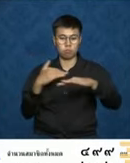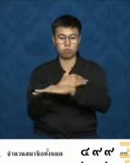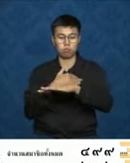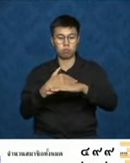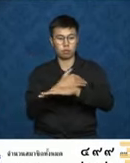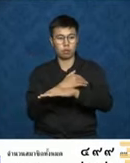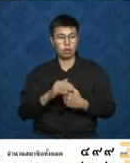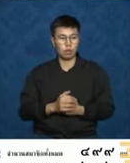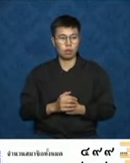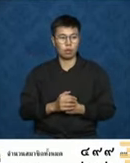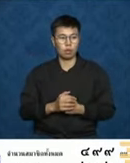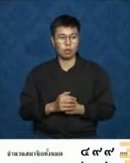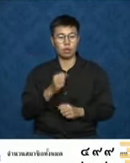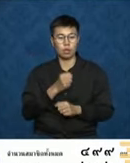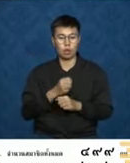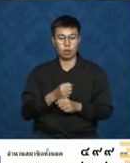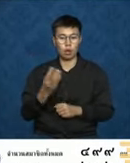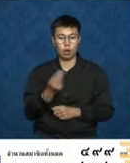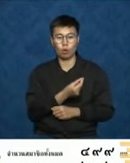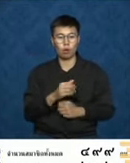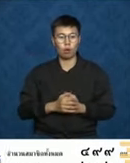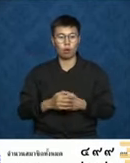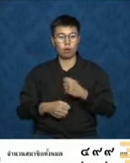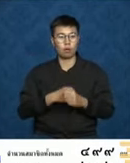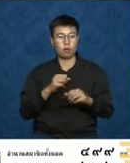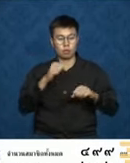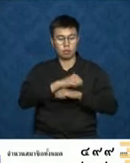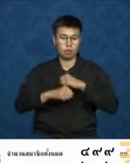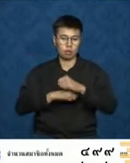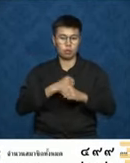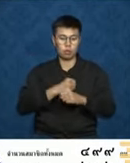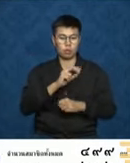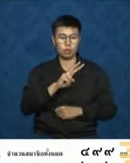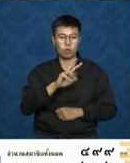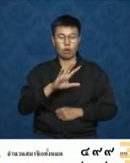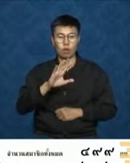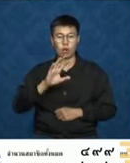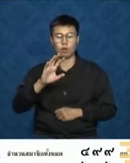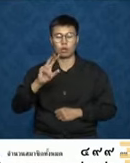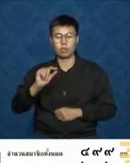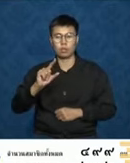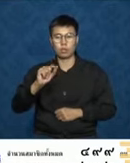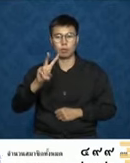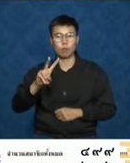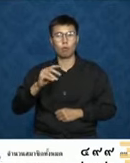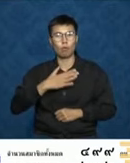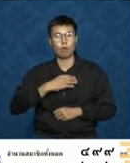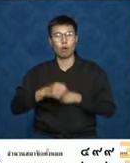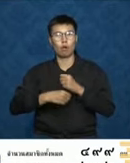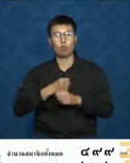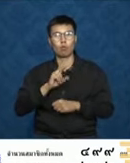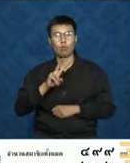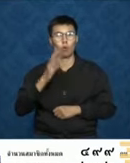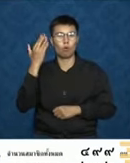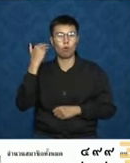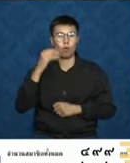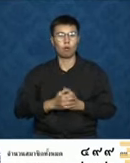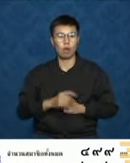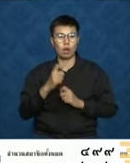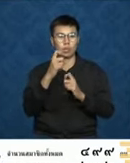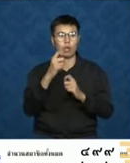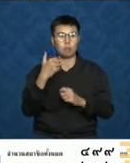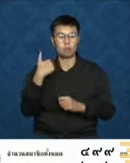อำเภอลำเเมนชั่นตั้แต่ปี 2526ครับผมอายุได้ 2ขวบครับปัจจุบันมีสภาพทรุดรวมมากอันตรายมากครับบางครั้ง